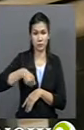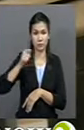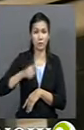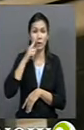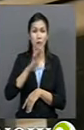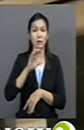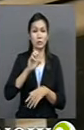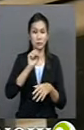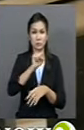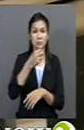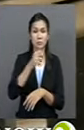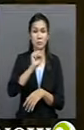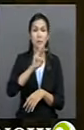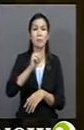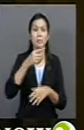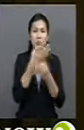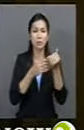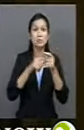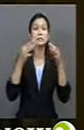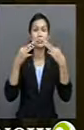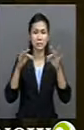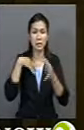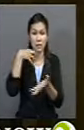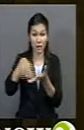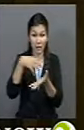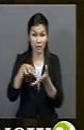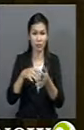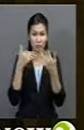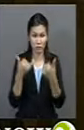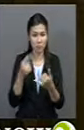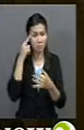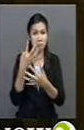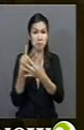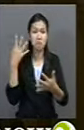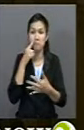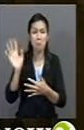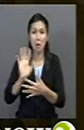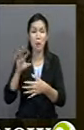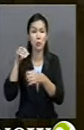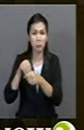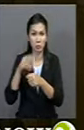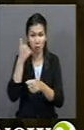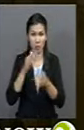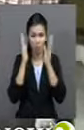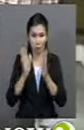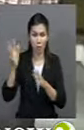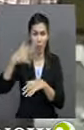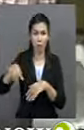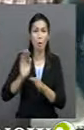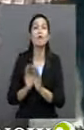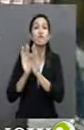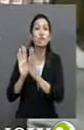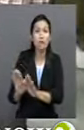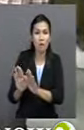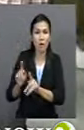มาพันธ์นักกฎหมายเพื่อสิทธิเสรีภาพให้ข้อมูลครับสาเหตุที่ไม่ได้รับการประกันตัวคือเจ้าหน้าที่นำตัวผู้ต้องหามาฝาก